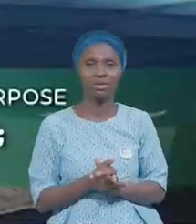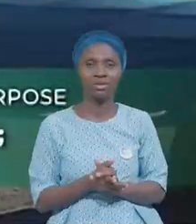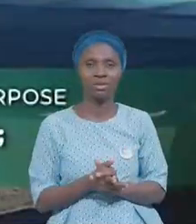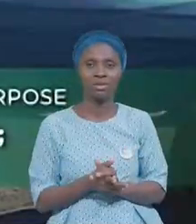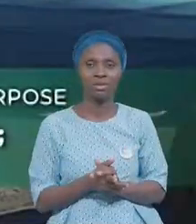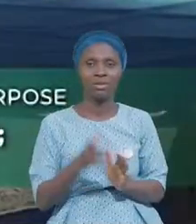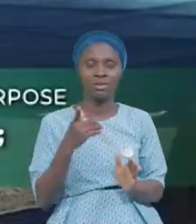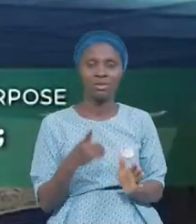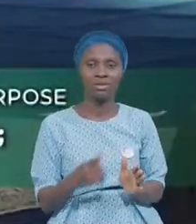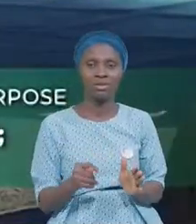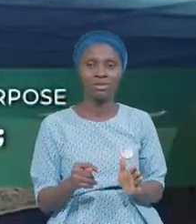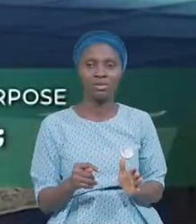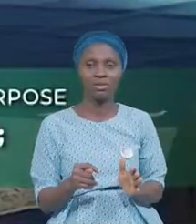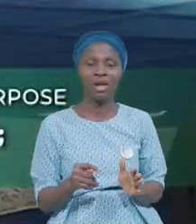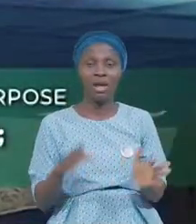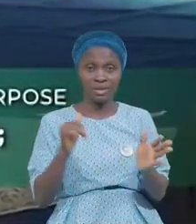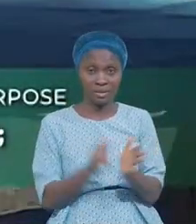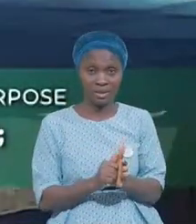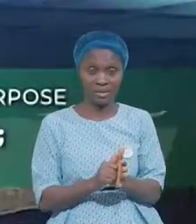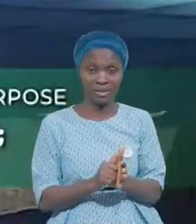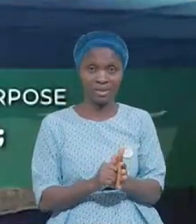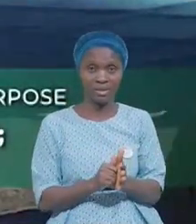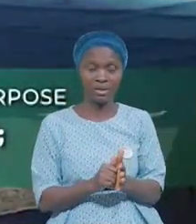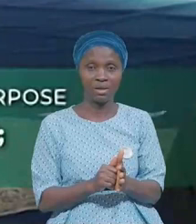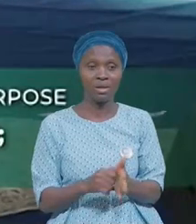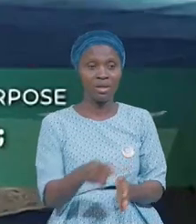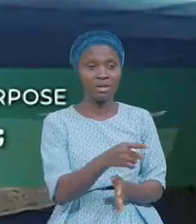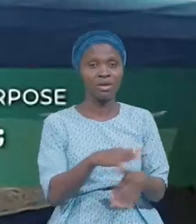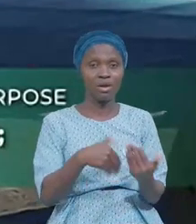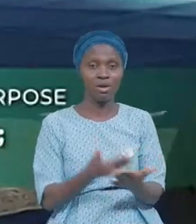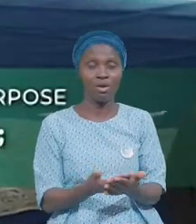Afin que tous soient un, comme toi, Père,